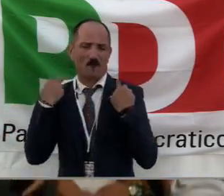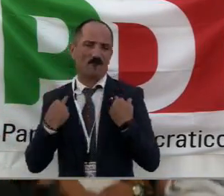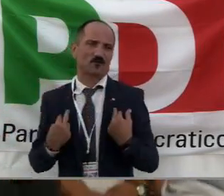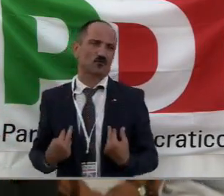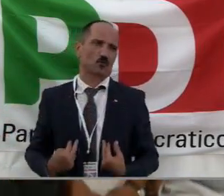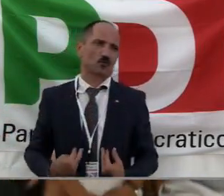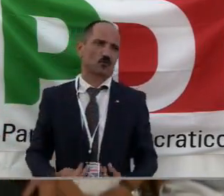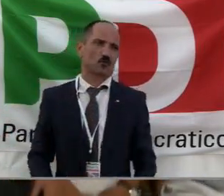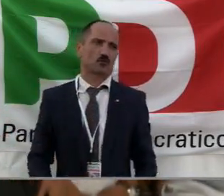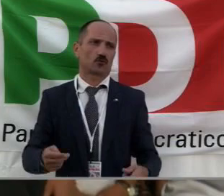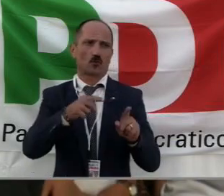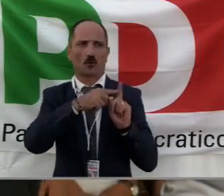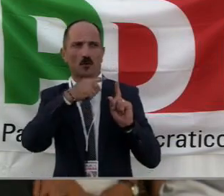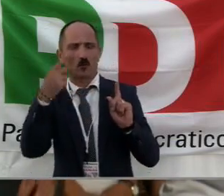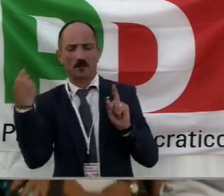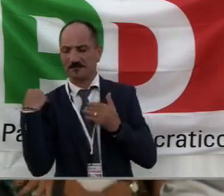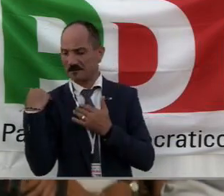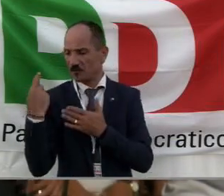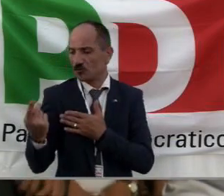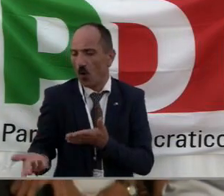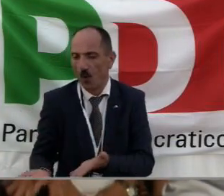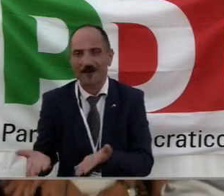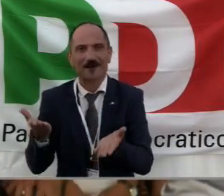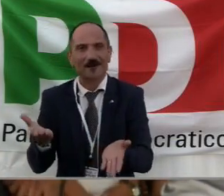vissuto in questi giorni, dove